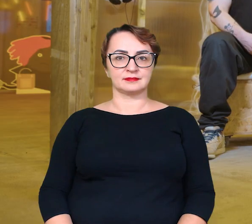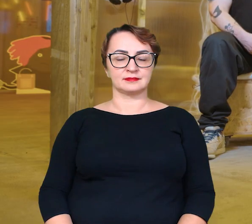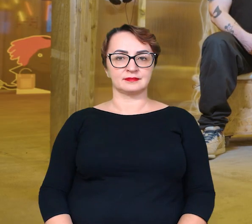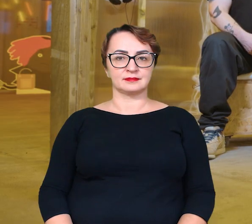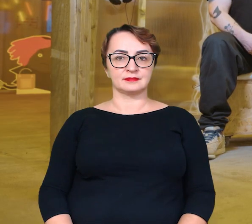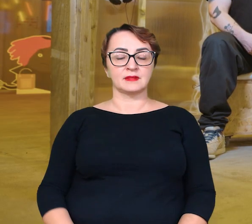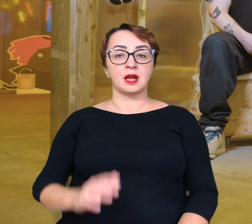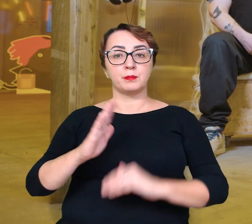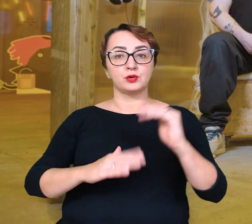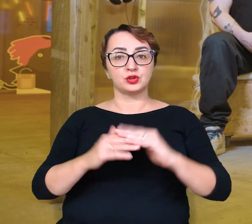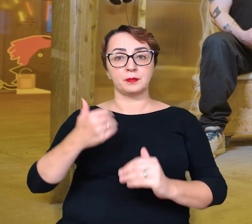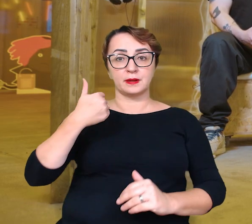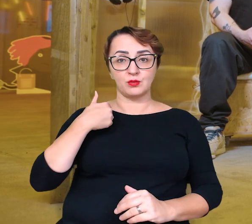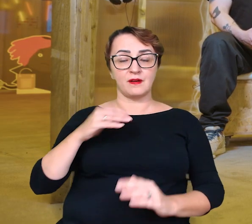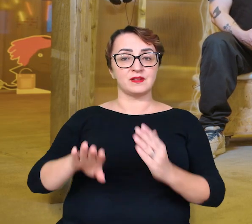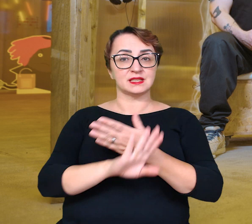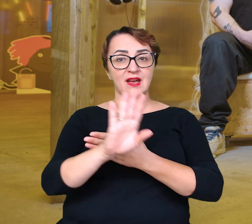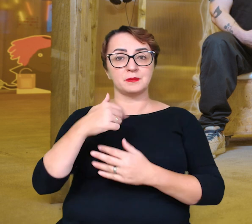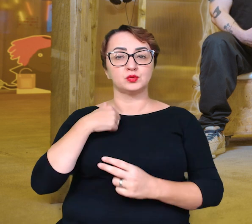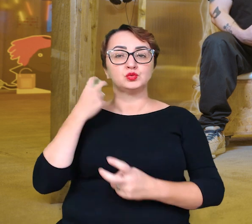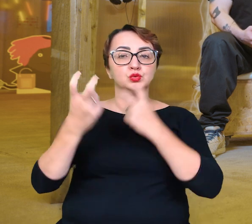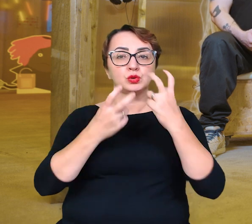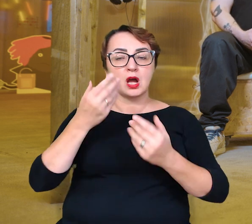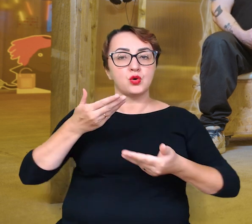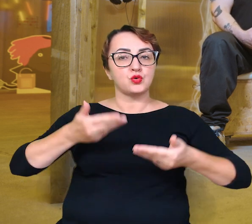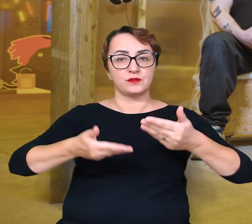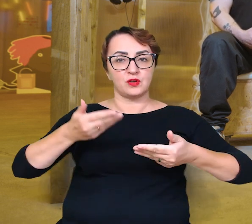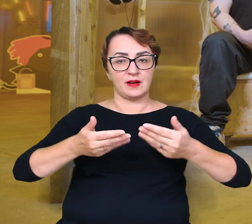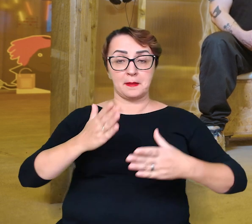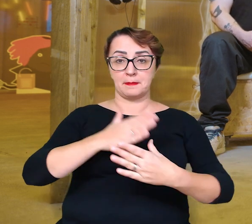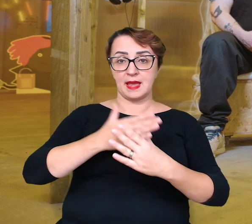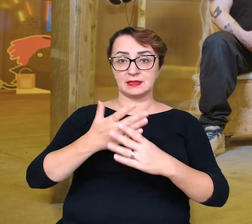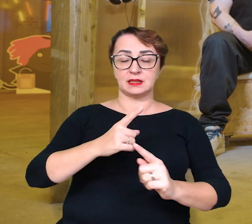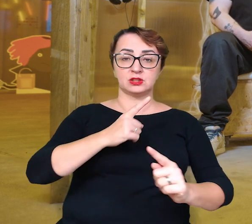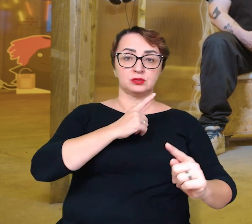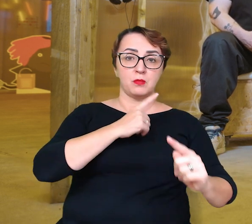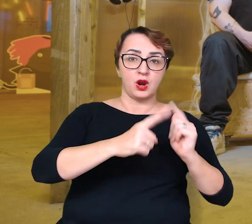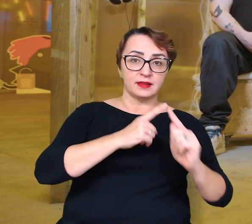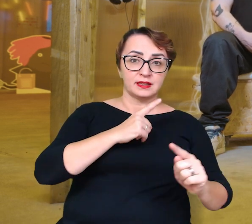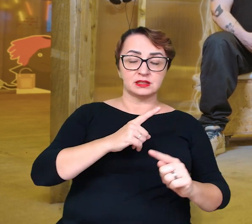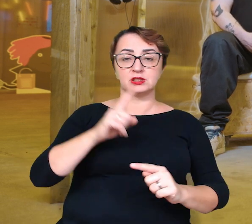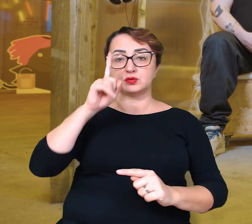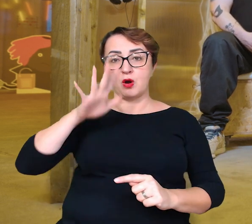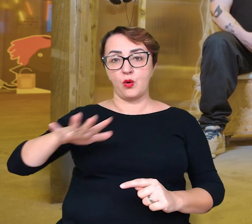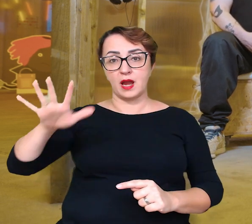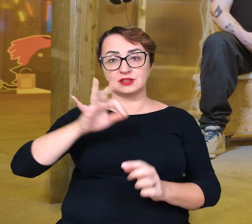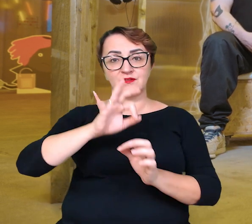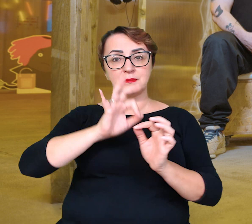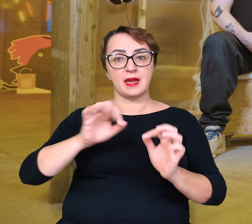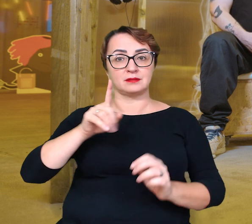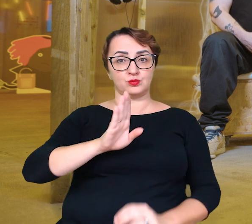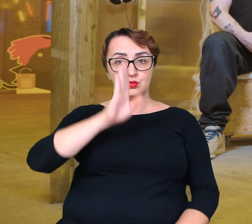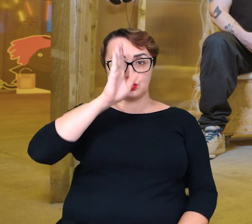Budując wystawę, szukaliśmy pewnej równowagi między takim społecznym i politycznym wymiarem północy, a jej